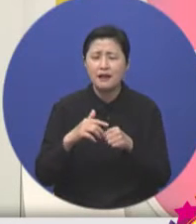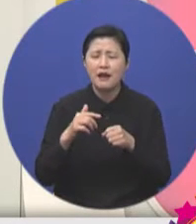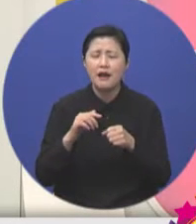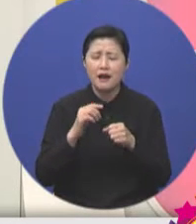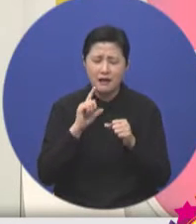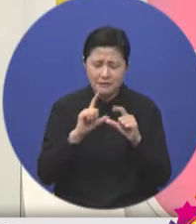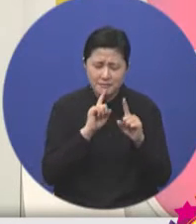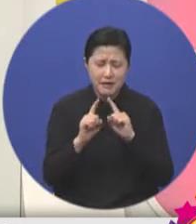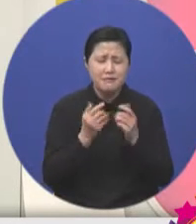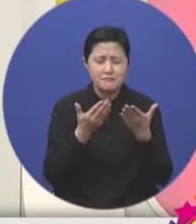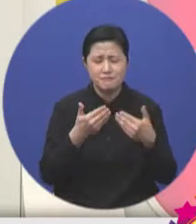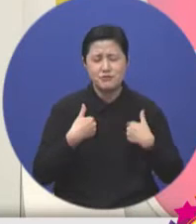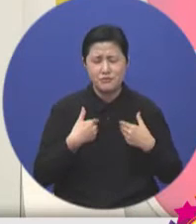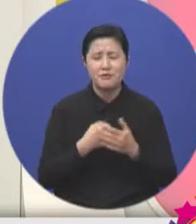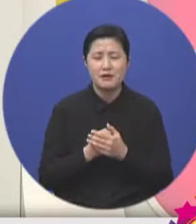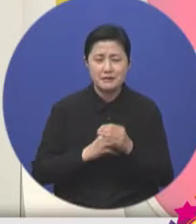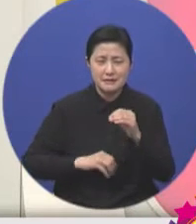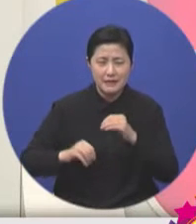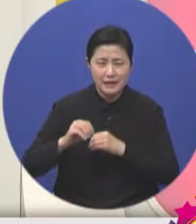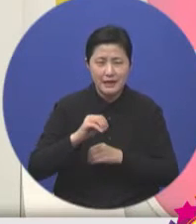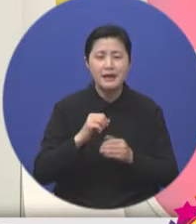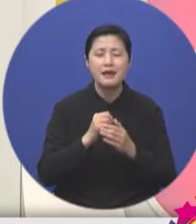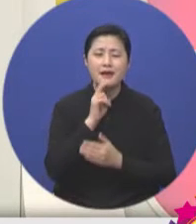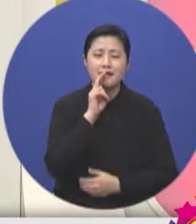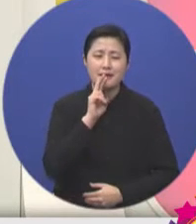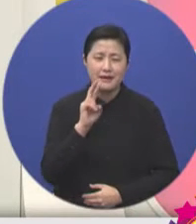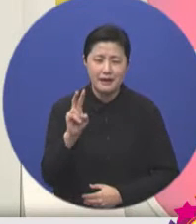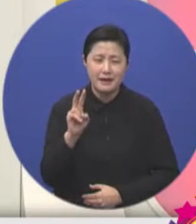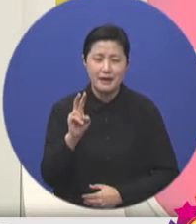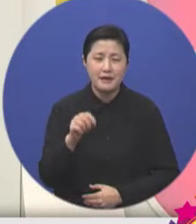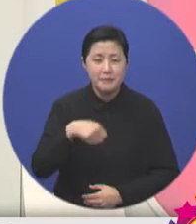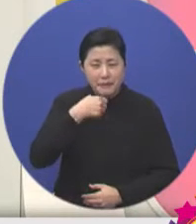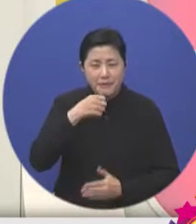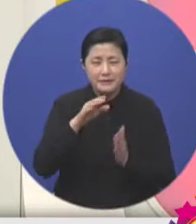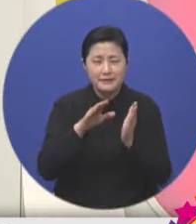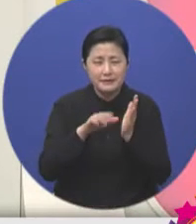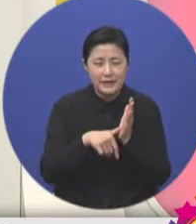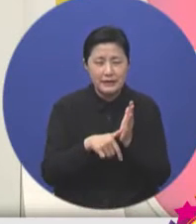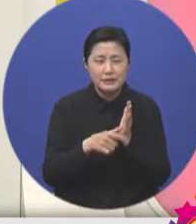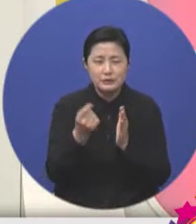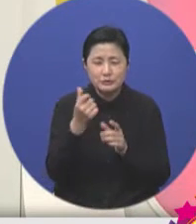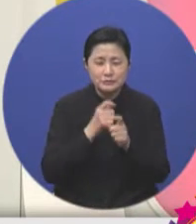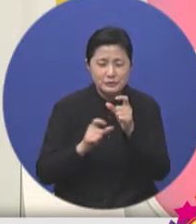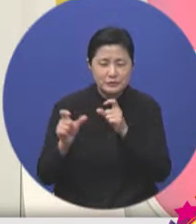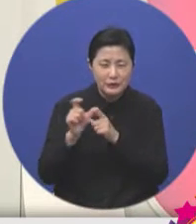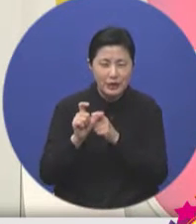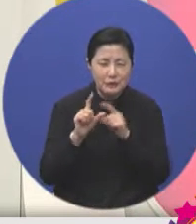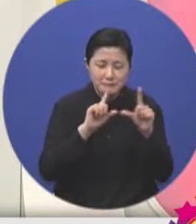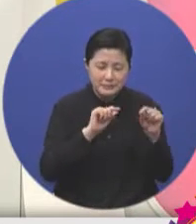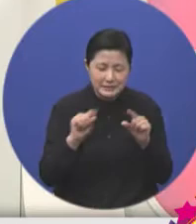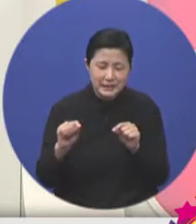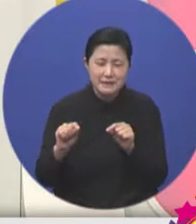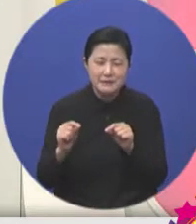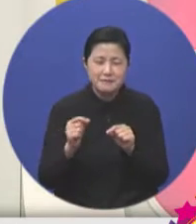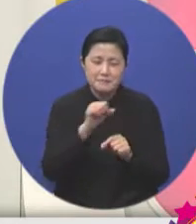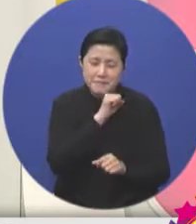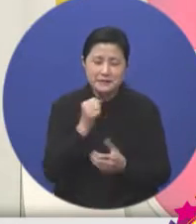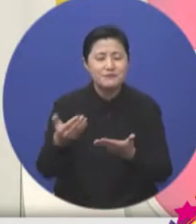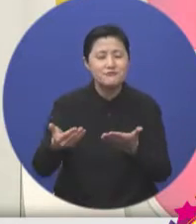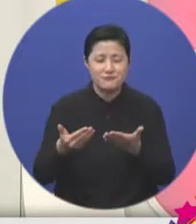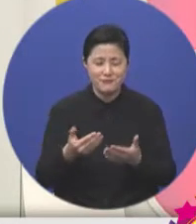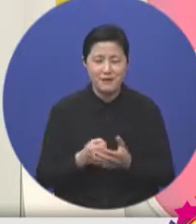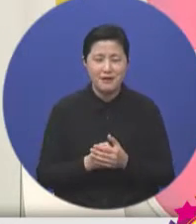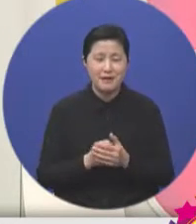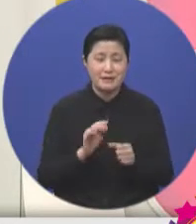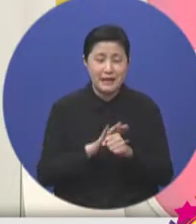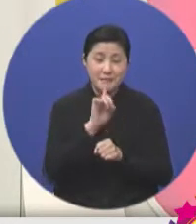뭐. 사랑받아요? 예, 식당에 식사할 때 뭐 좀이라도 뭐라도 좀 맛있는 거 올라오지. 예, 아무 말도 안